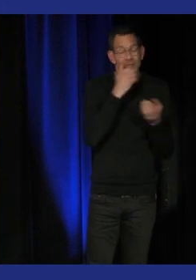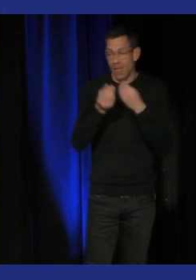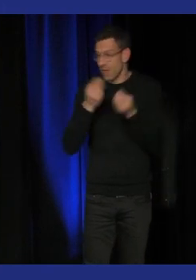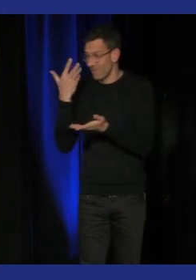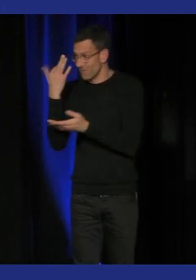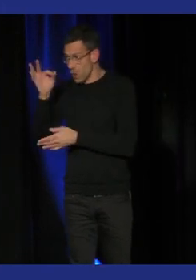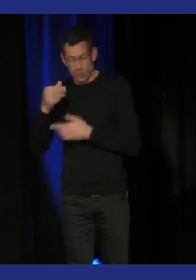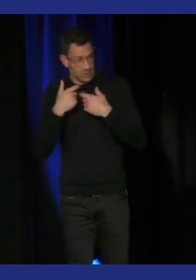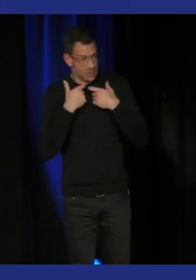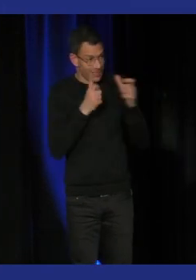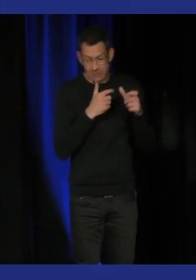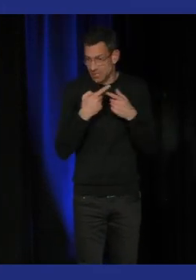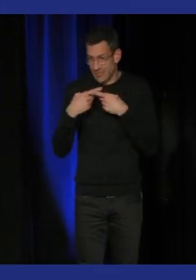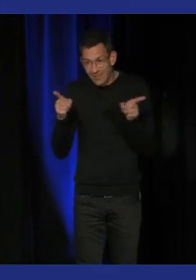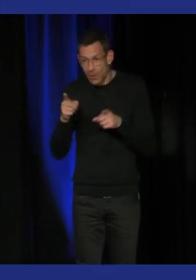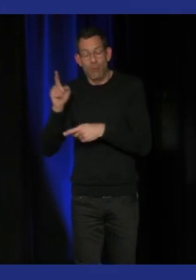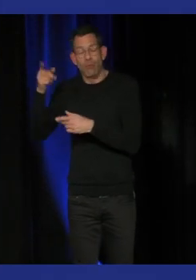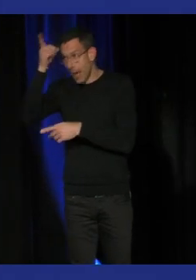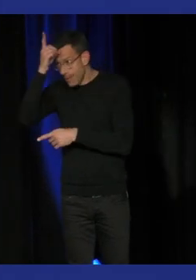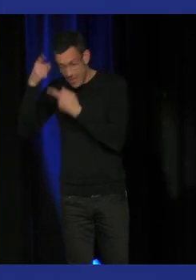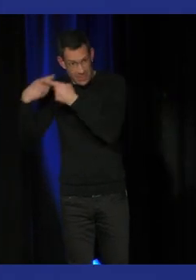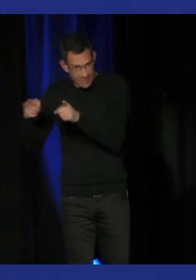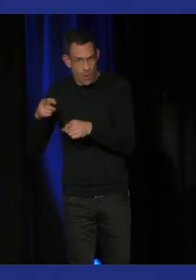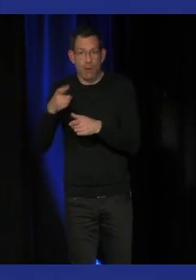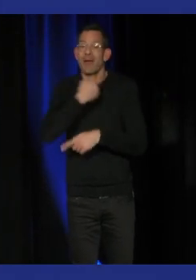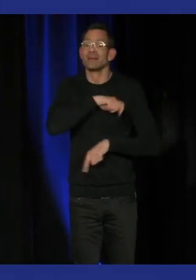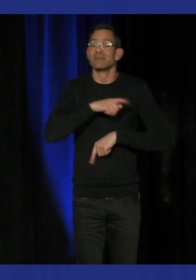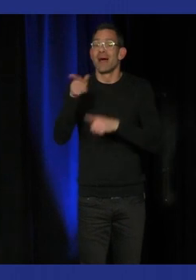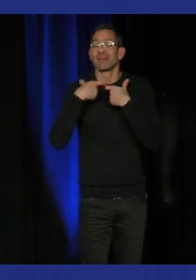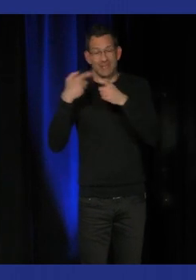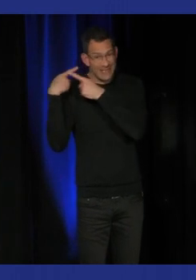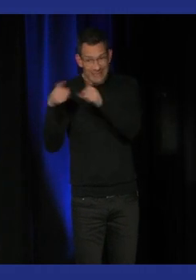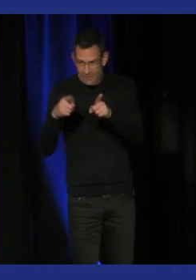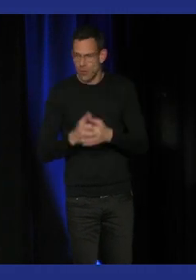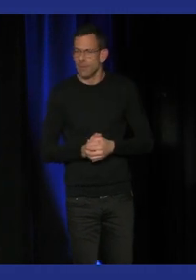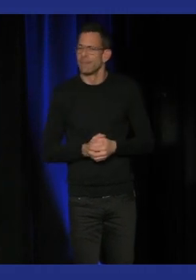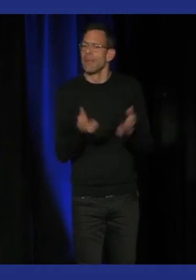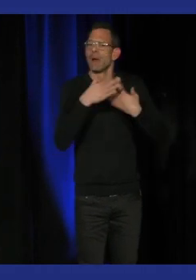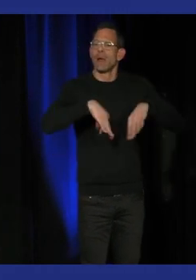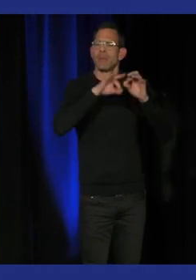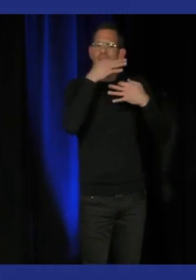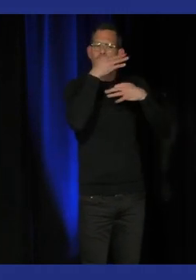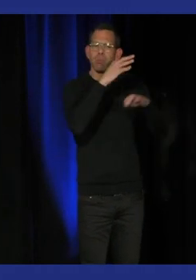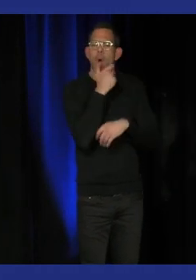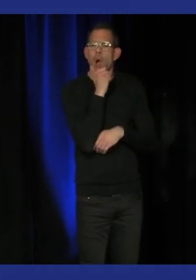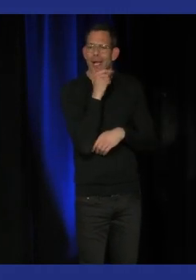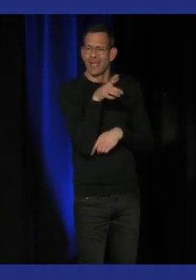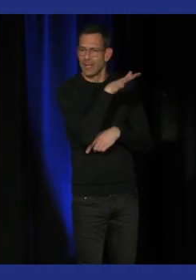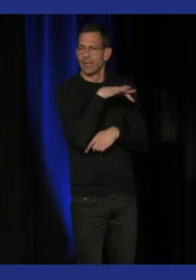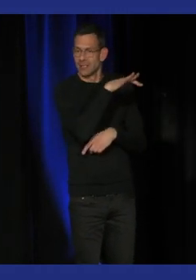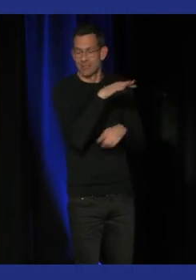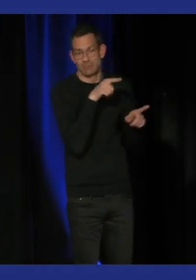France, en Allemagne ou en France ou en Espagne. Dans les pays anglo-saxons, le service